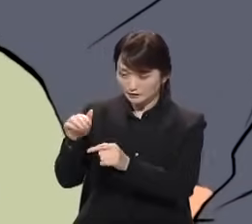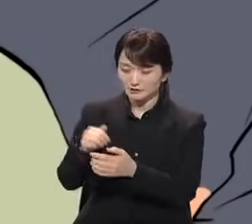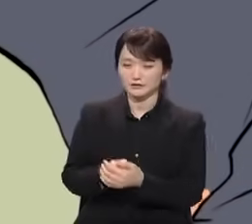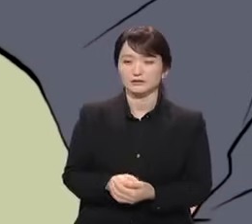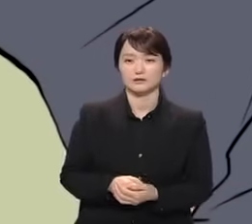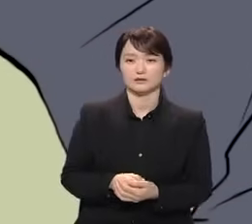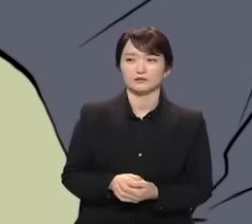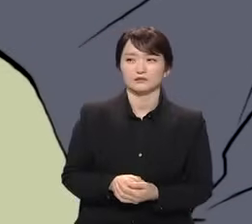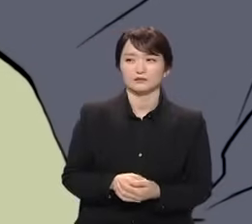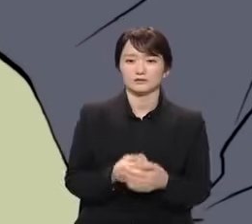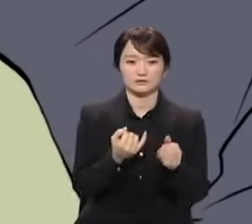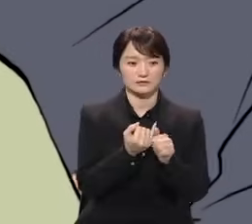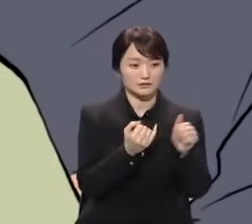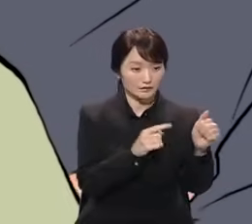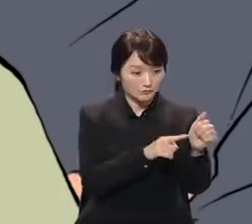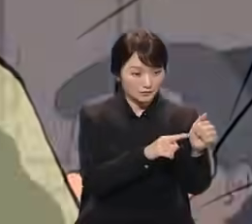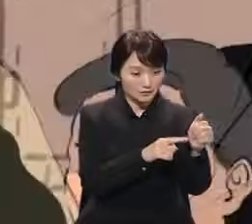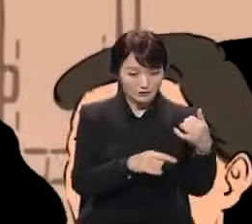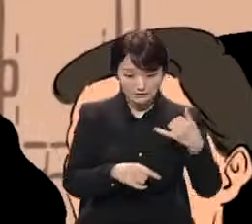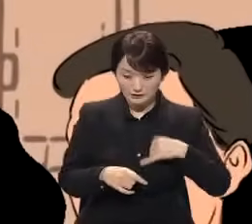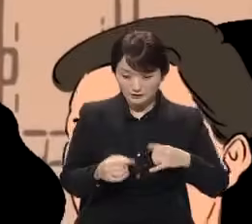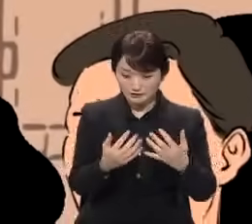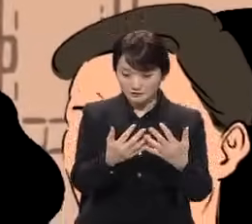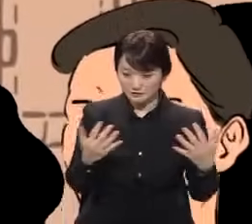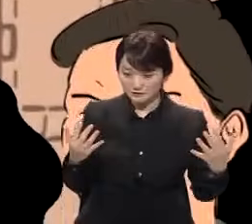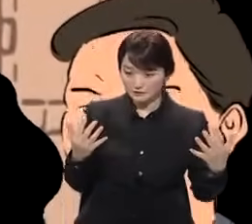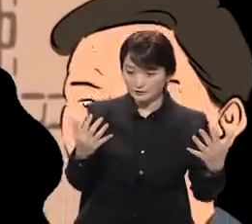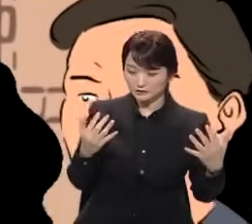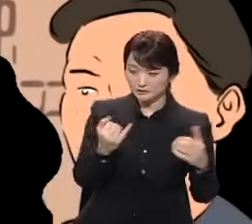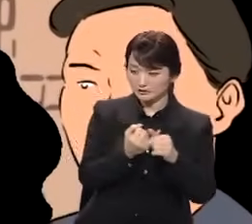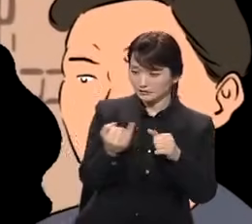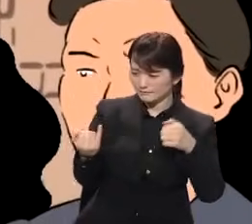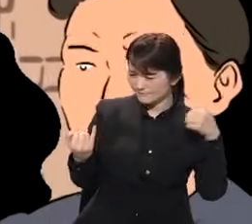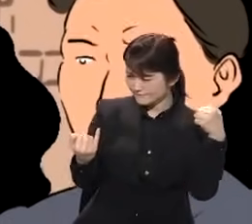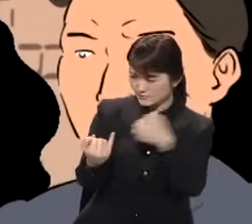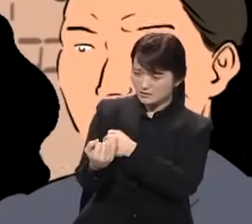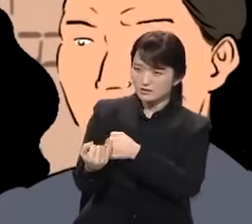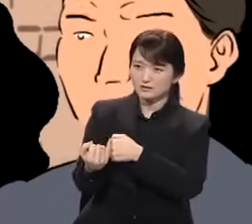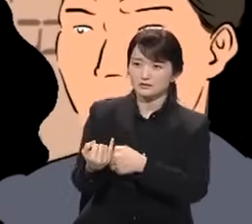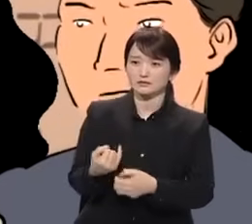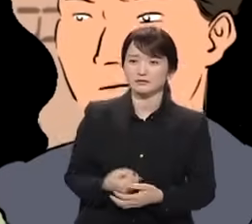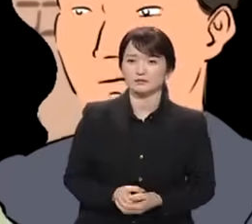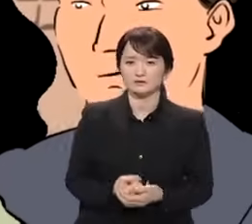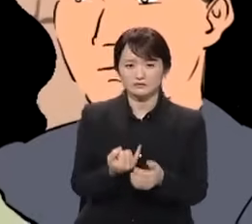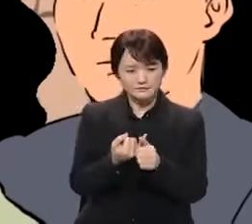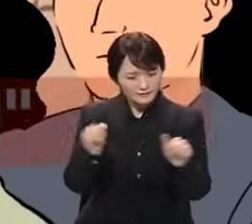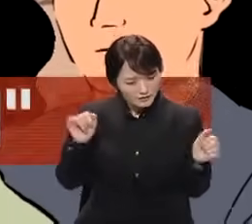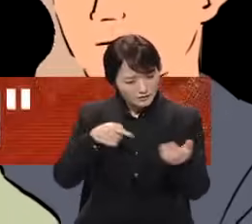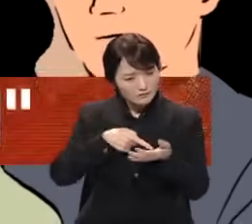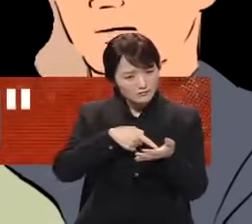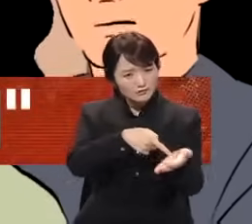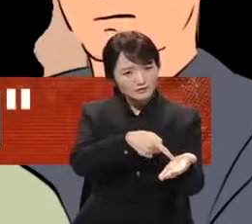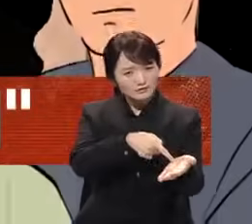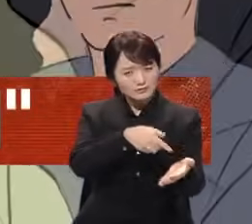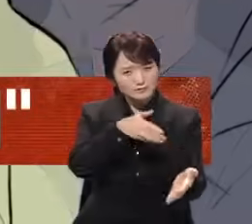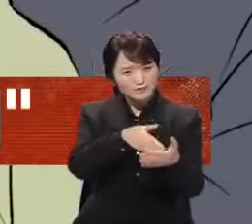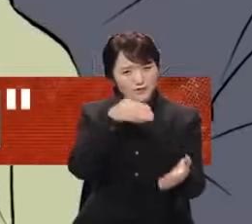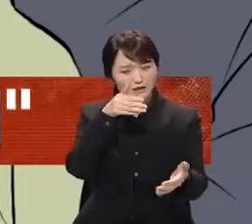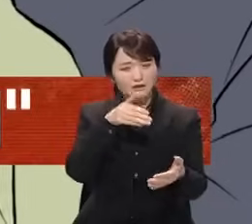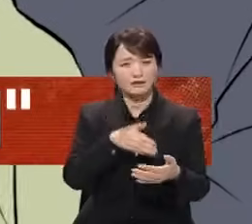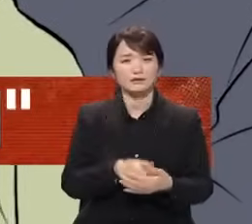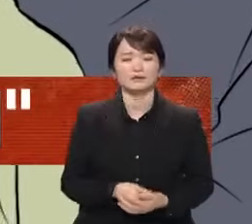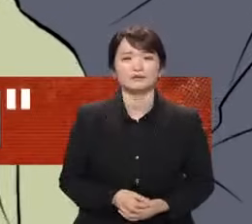있는데서 폭행을 했다고 합니다. 아이고. 자식들이 이제 폭행을 했고 그래서 이혼을 요구를 했는데 남편이 받아들이지